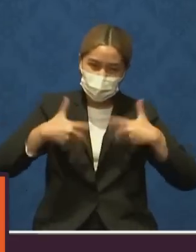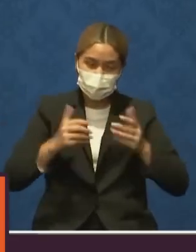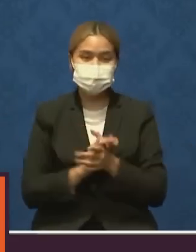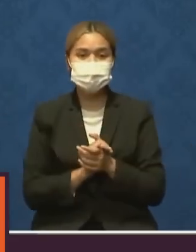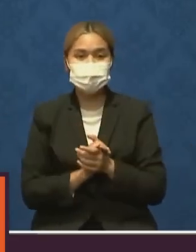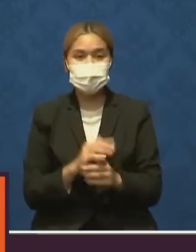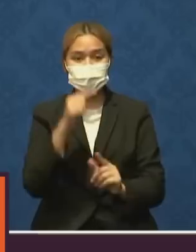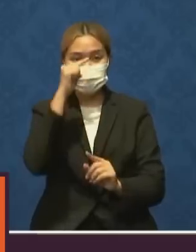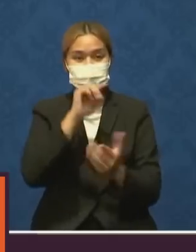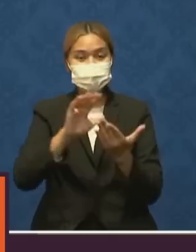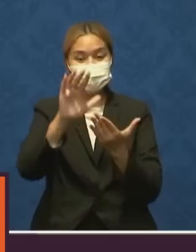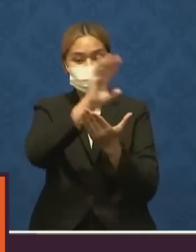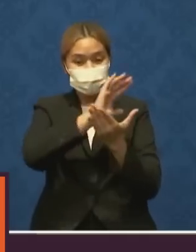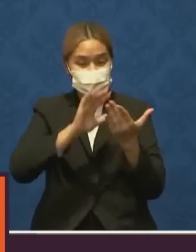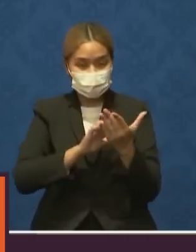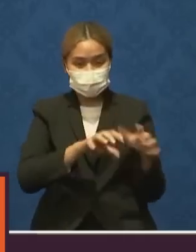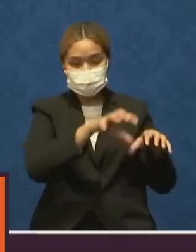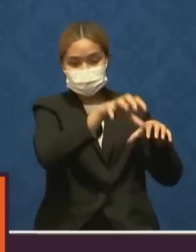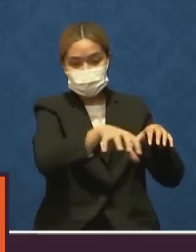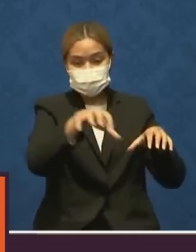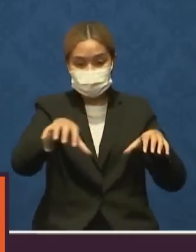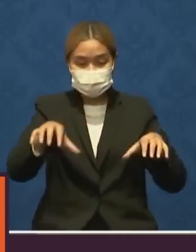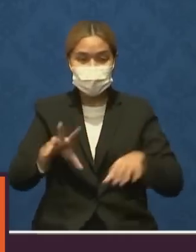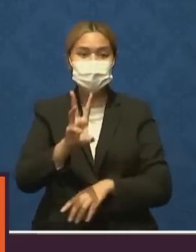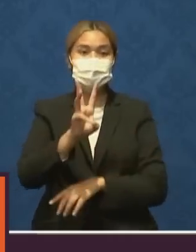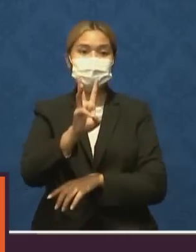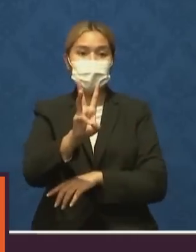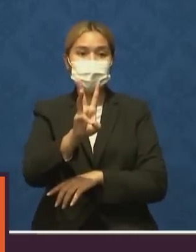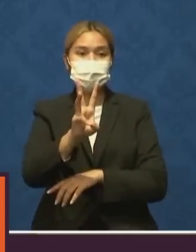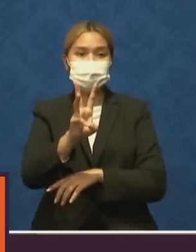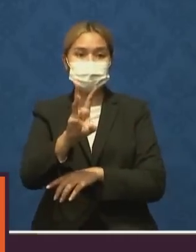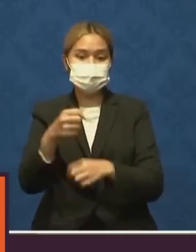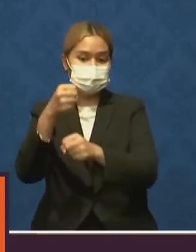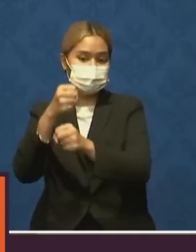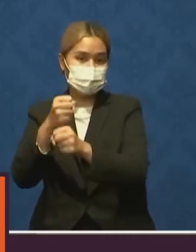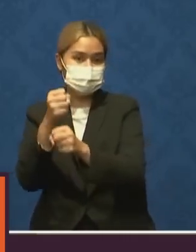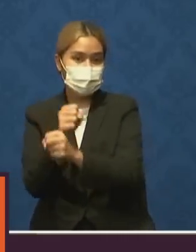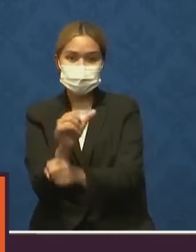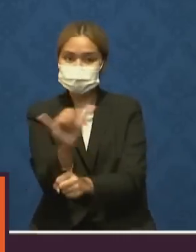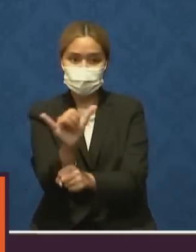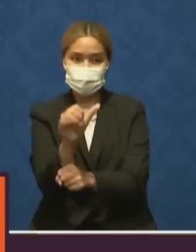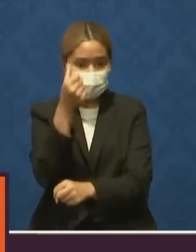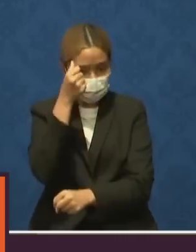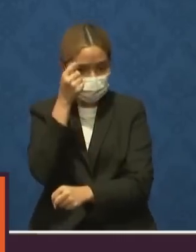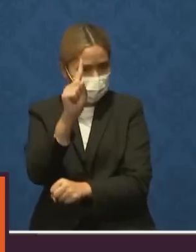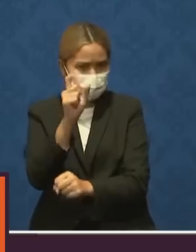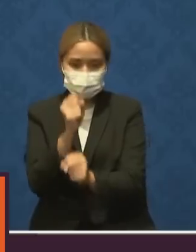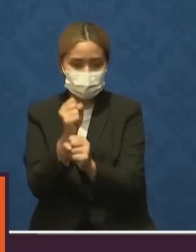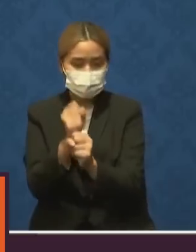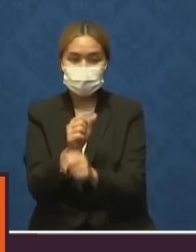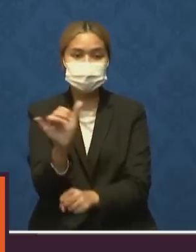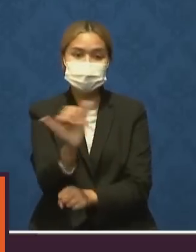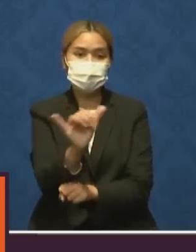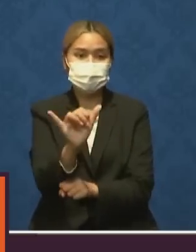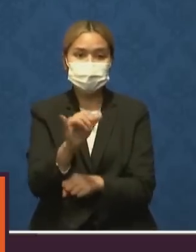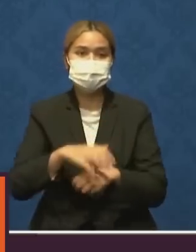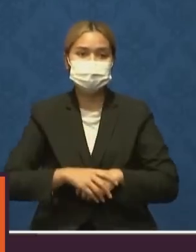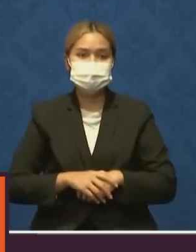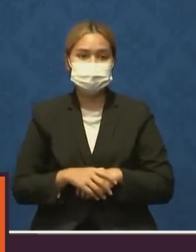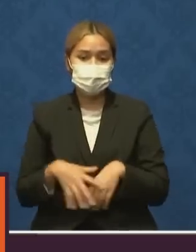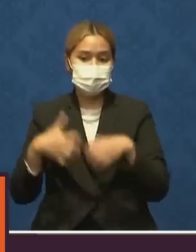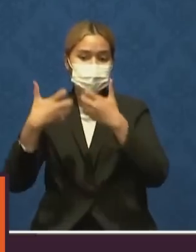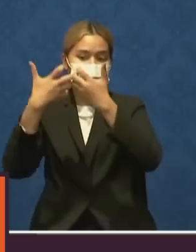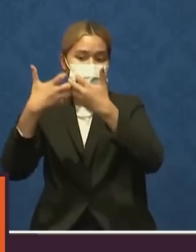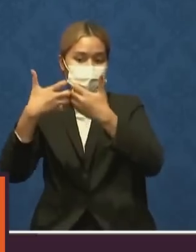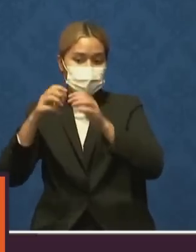บเรามีถึง 6 โลงนะครับที่ไมได้เดินเครองเลยแ้แต่วันเดียวนะครับย้ามอกครงนะครัคไมไดเดินเครื่อง